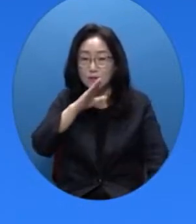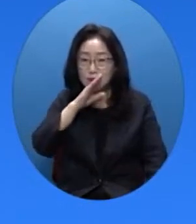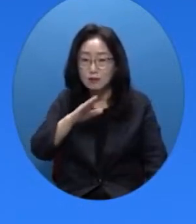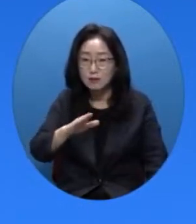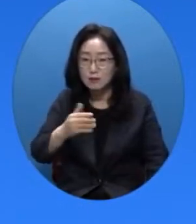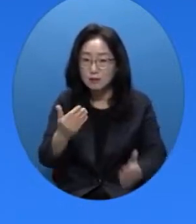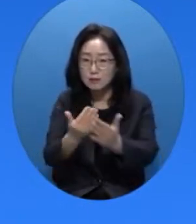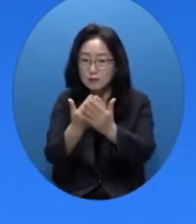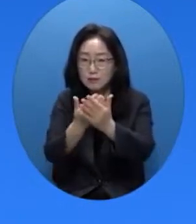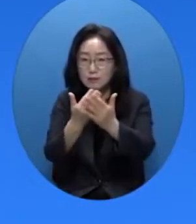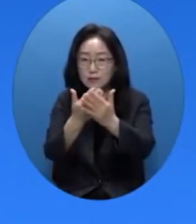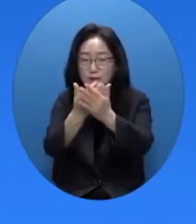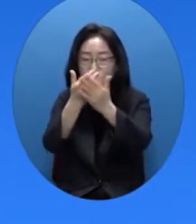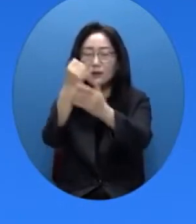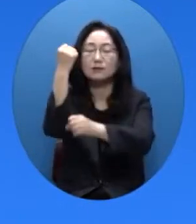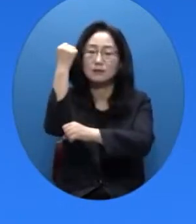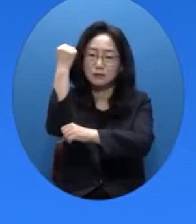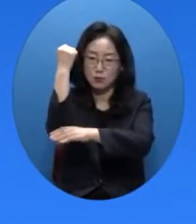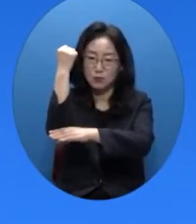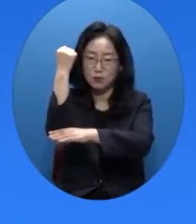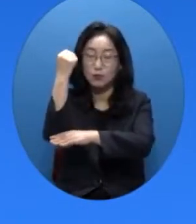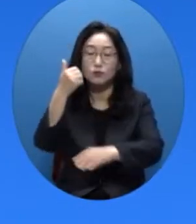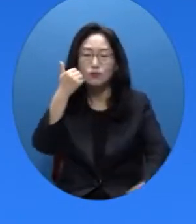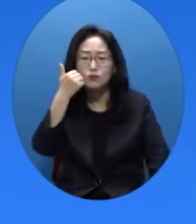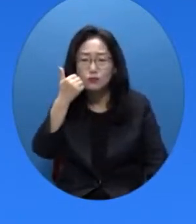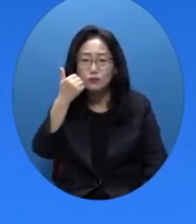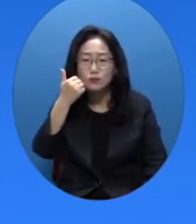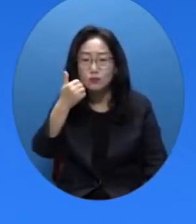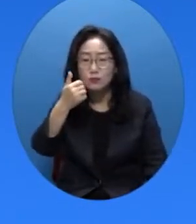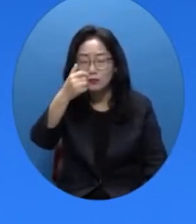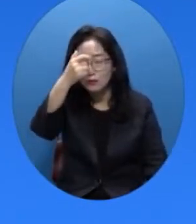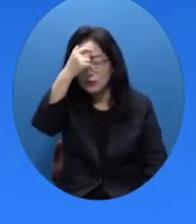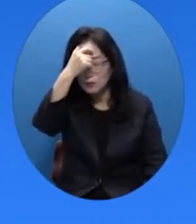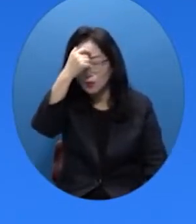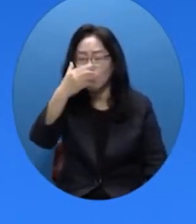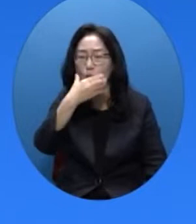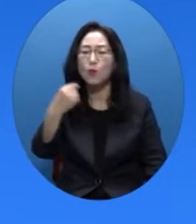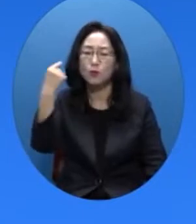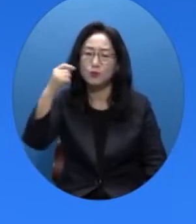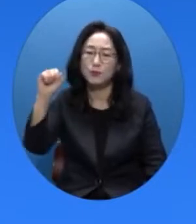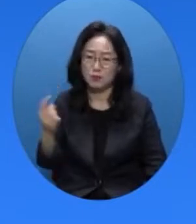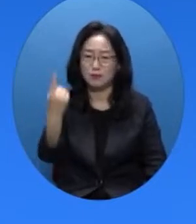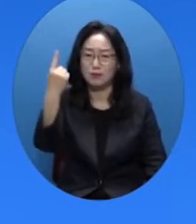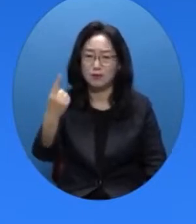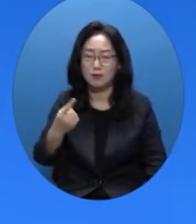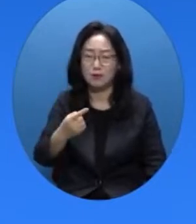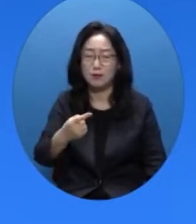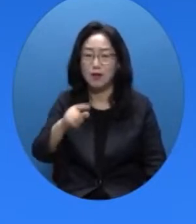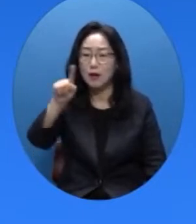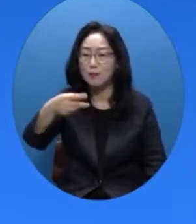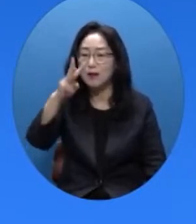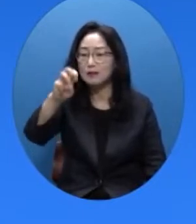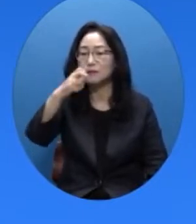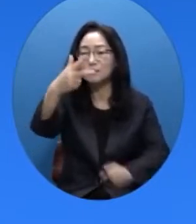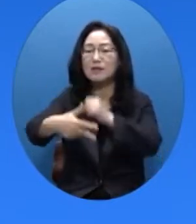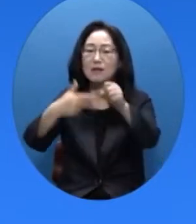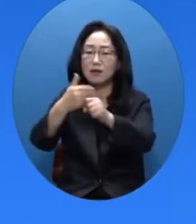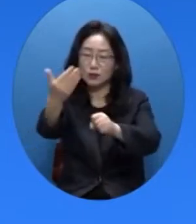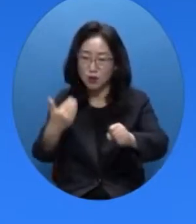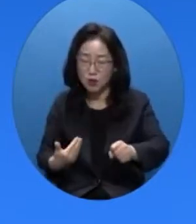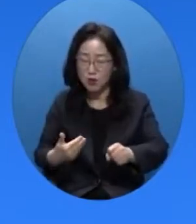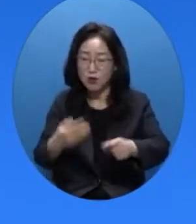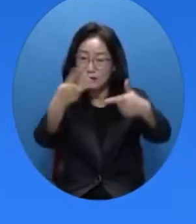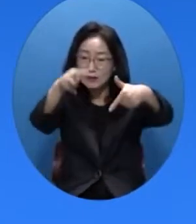우리 대한민국의 철로 것이 바로 기독교의 복음 입니다 이 복음의 그 시 137 년 전에 인천